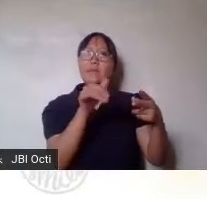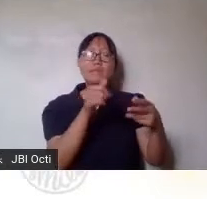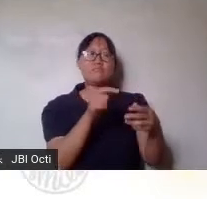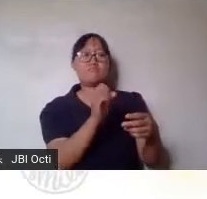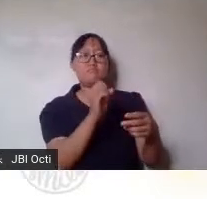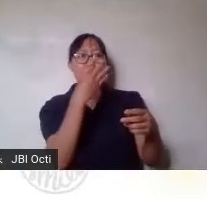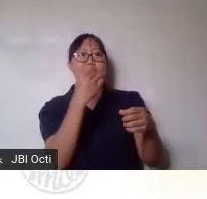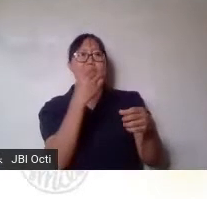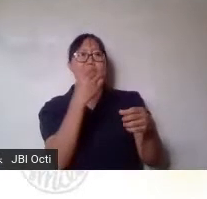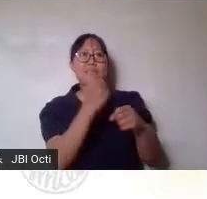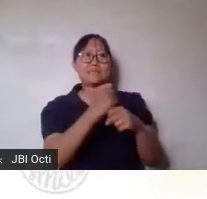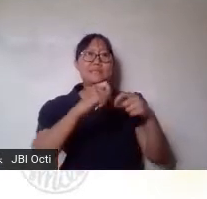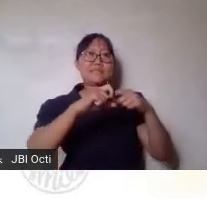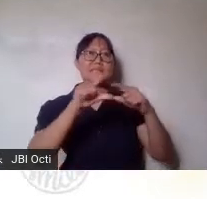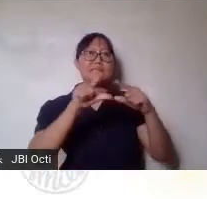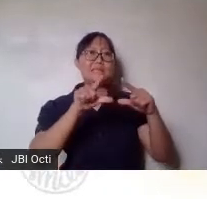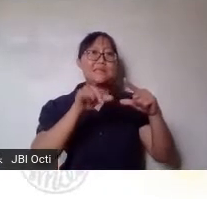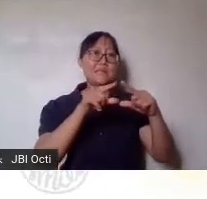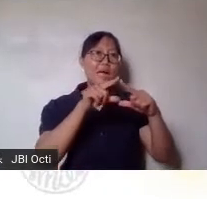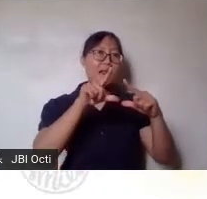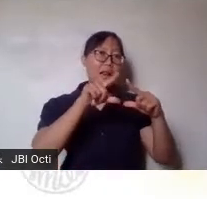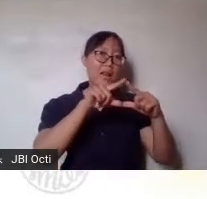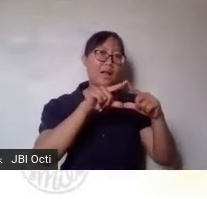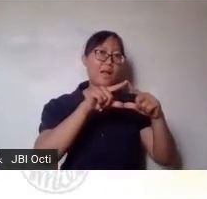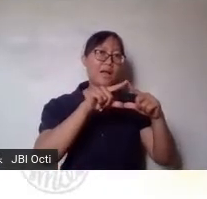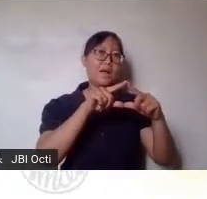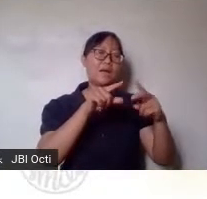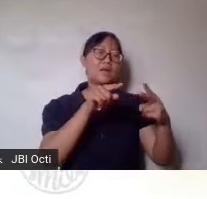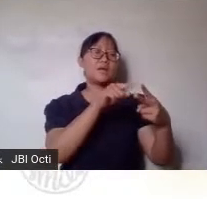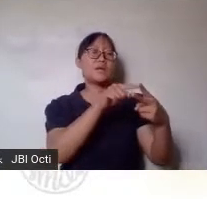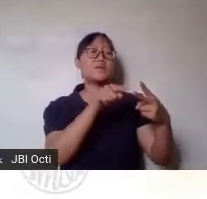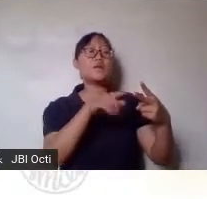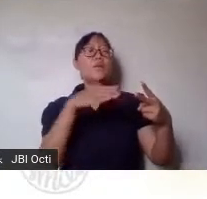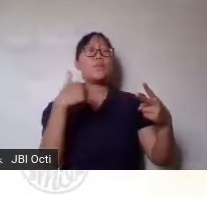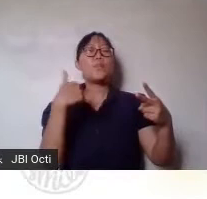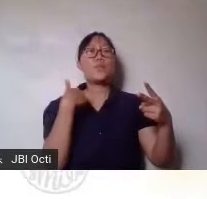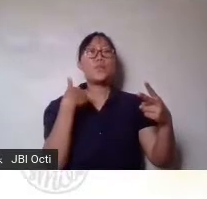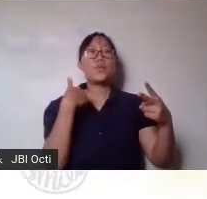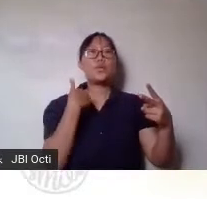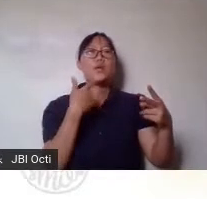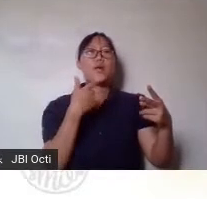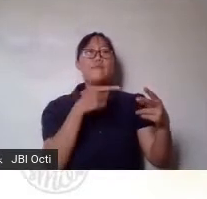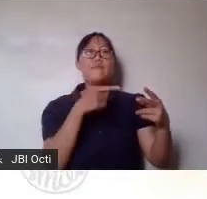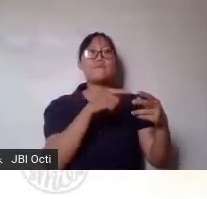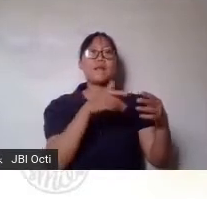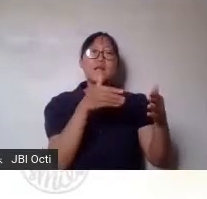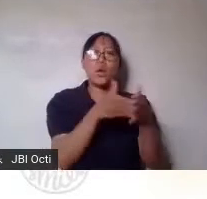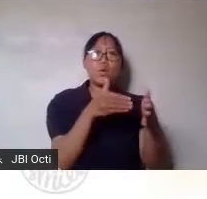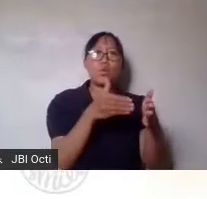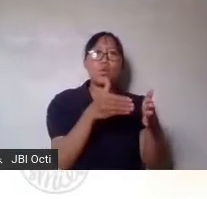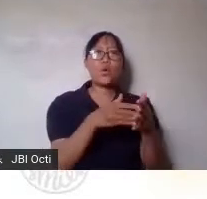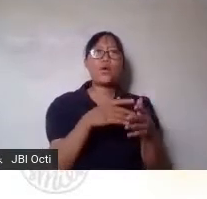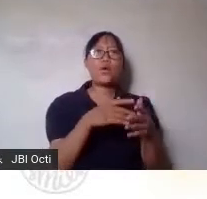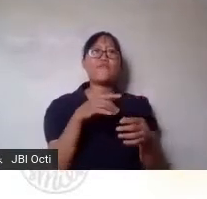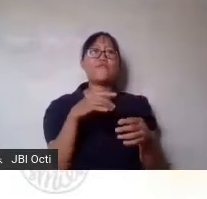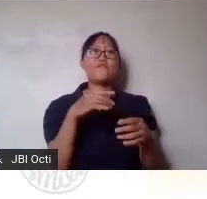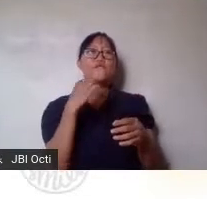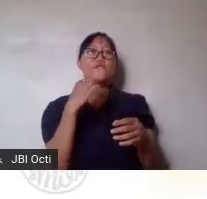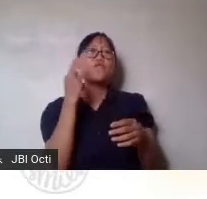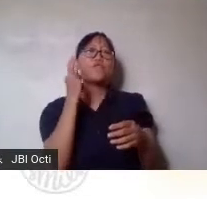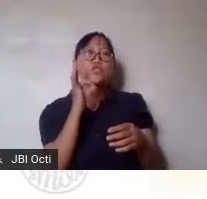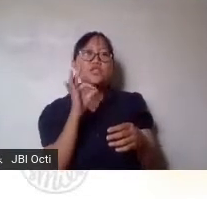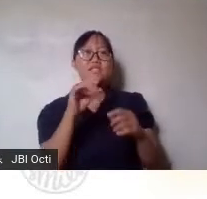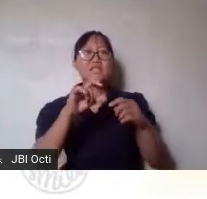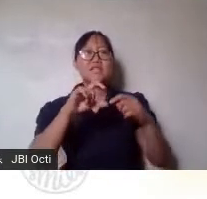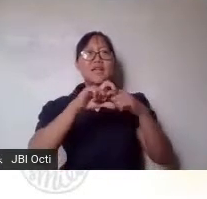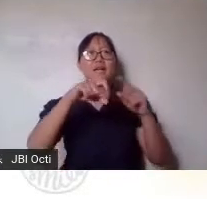lihat merupakan gangguan dari fungsi eksekutif. Ya, kita akan bahas itu di bagian belakang nanti. Silakan slide berikutnya.